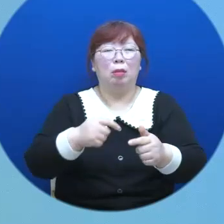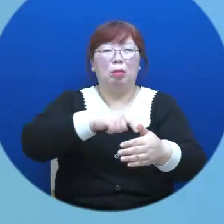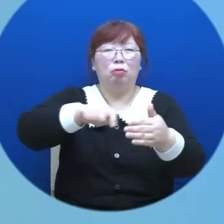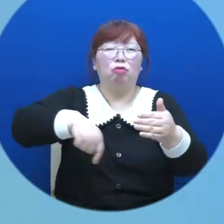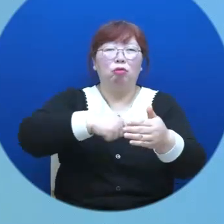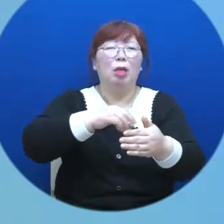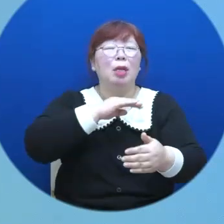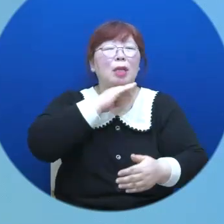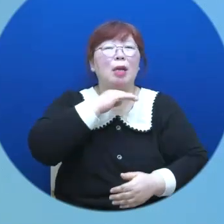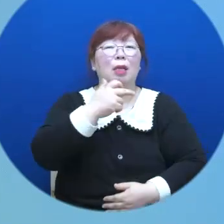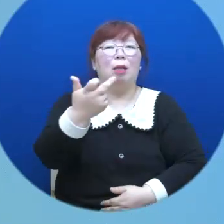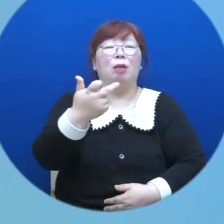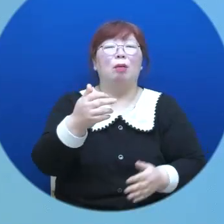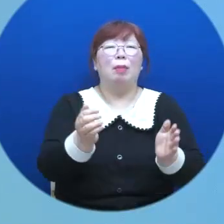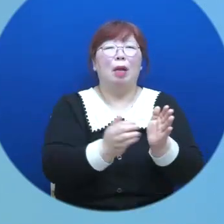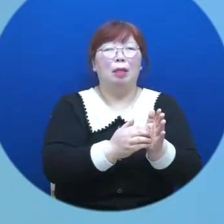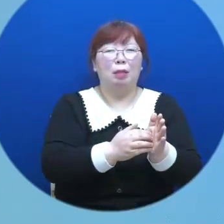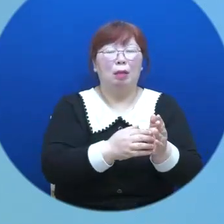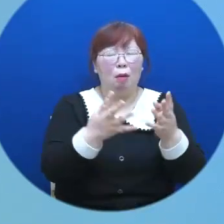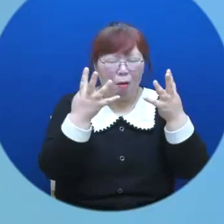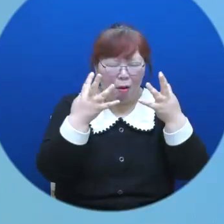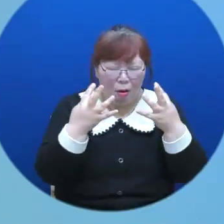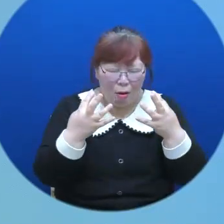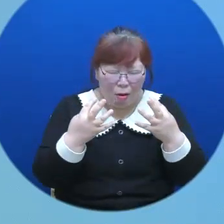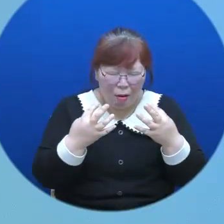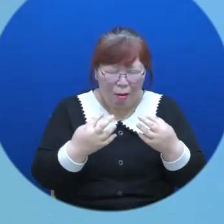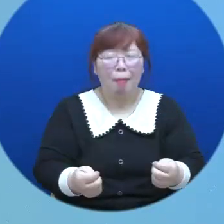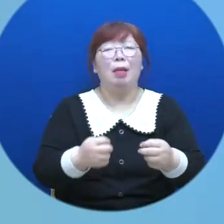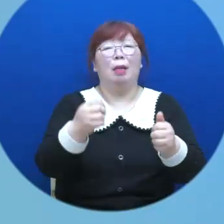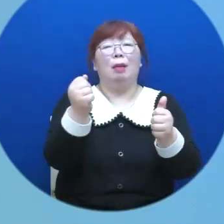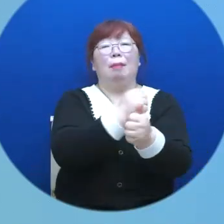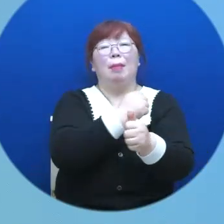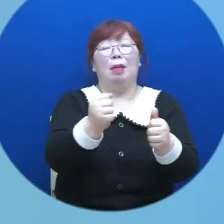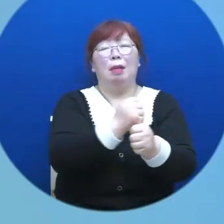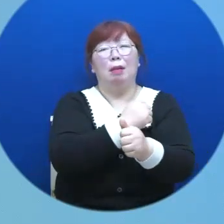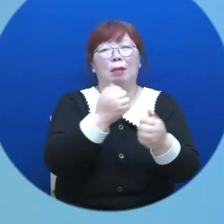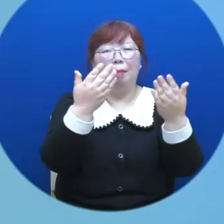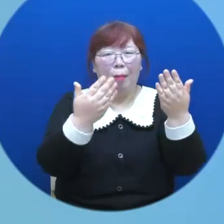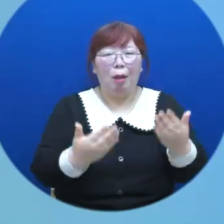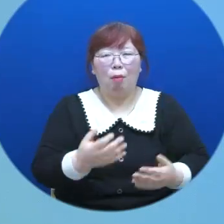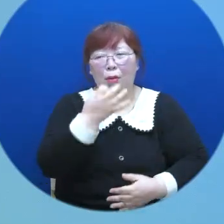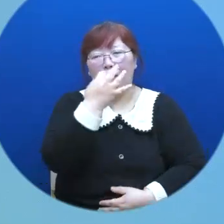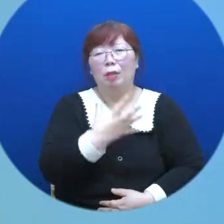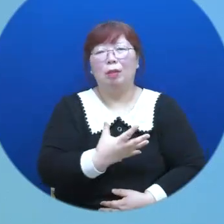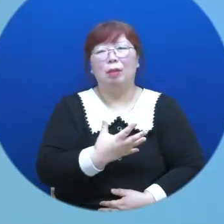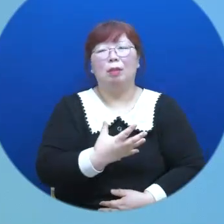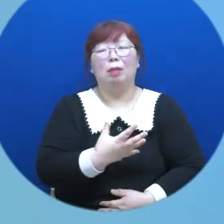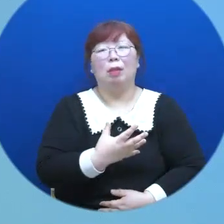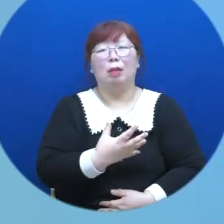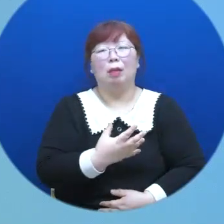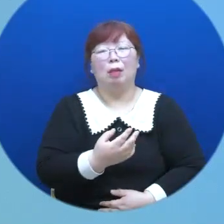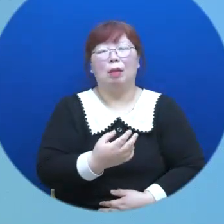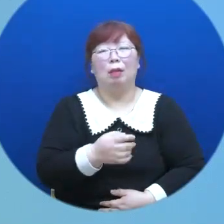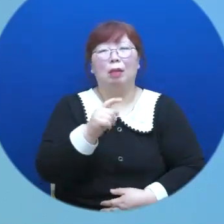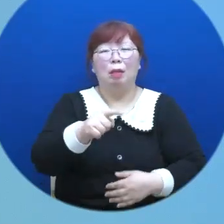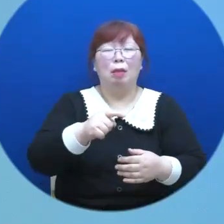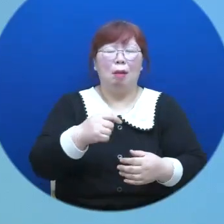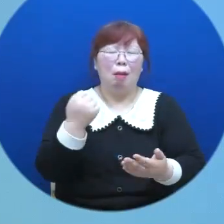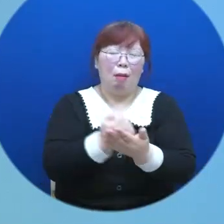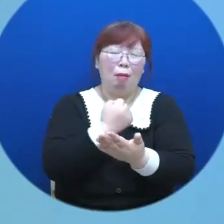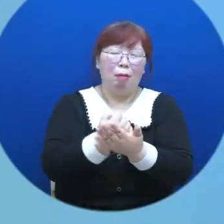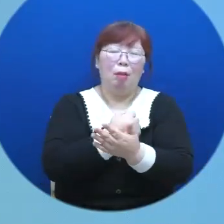17살 때까지 얼마나 매질당하고 힘들어서 지냈을까. 한해 맺히다 하니